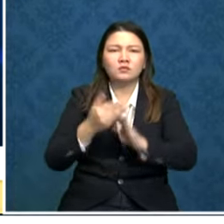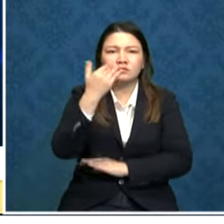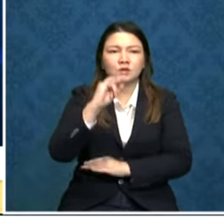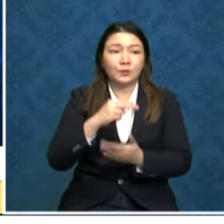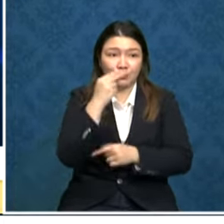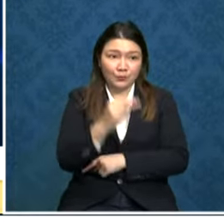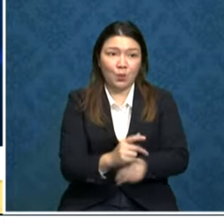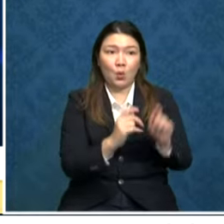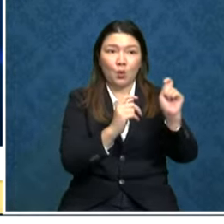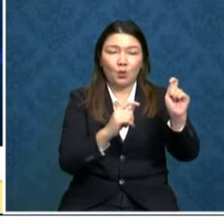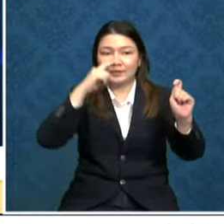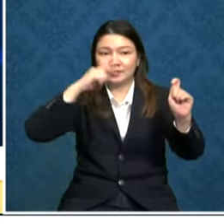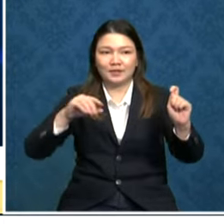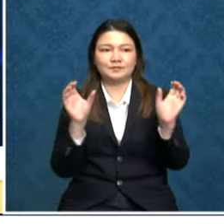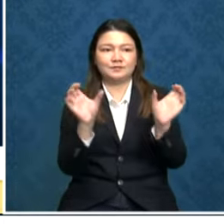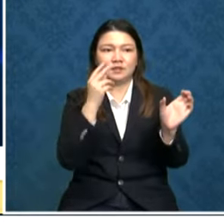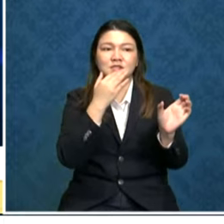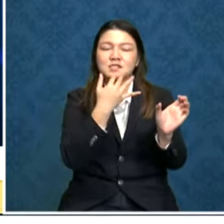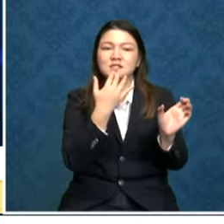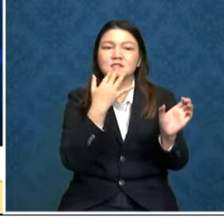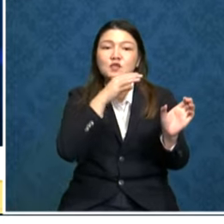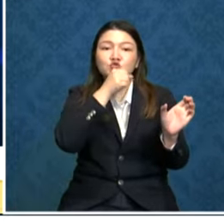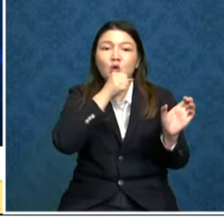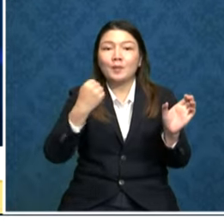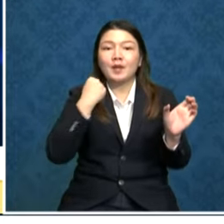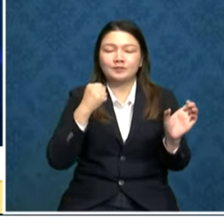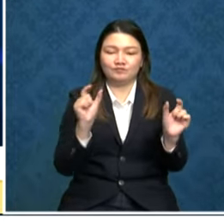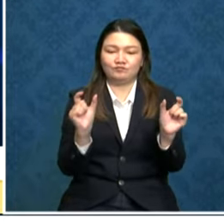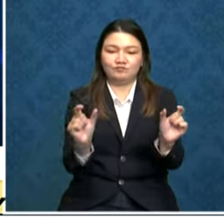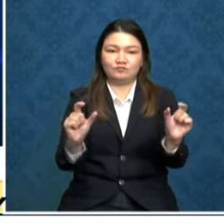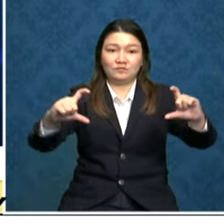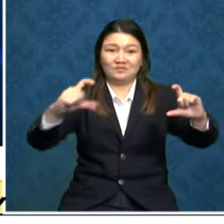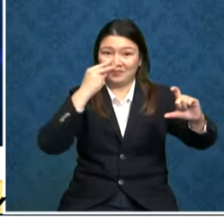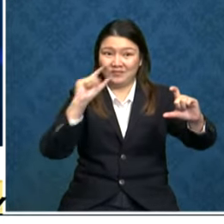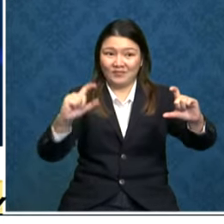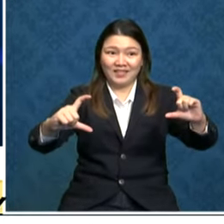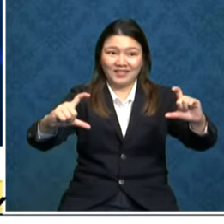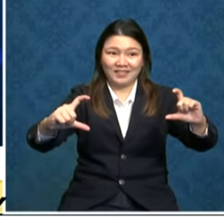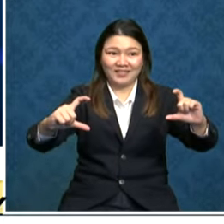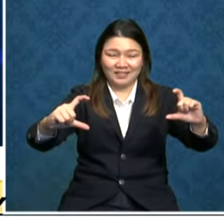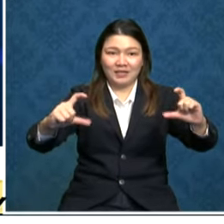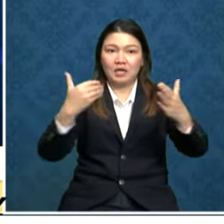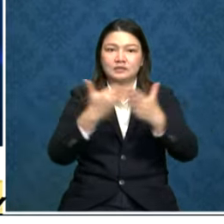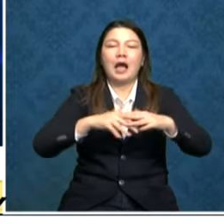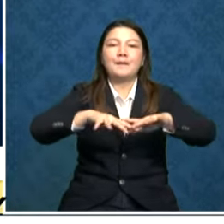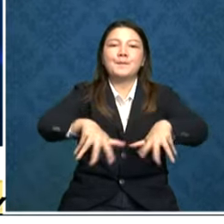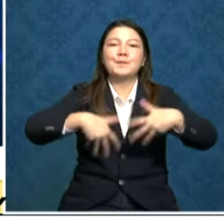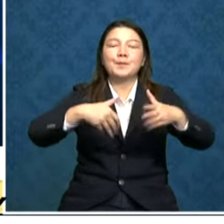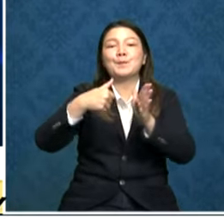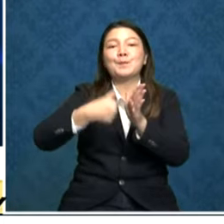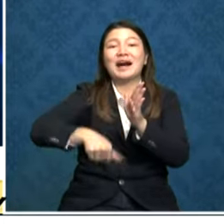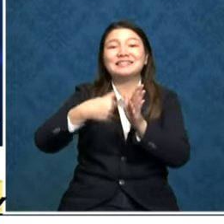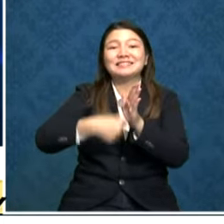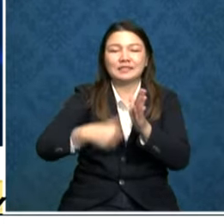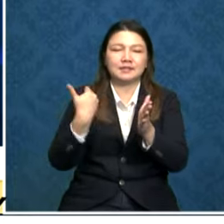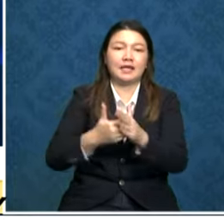ประเทศไทยครับบริเวณสีส้มเข้มด้านล่างสุดนะครับทุกท่านจะเห็นว่าสัดส่วนรายได้ภาษีเงินได้นะครับย้ำว่าภาษีเงินได้ของอุรุกวัย